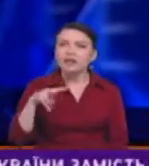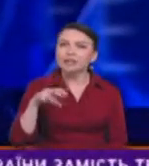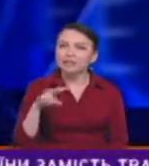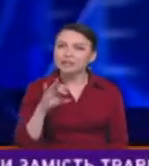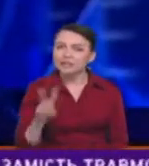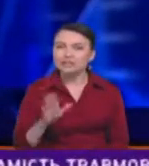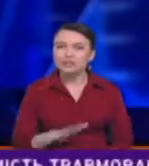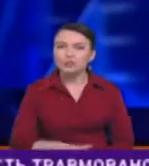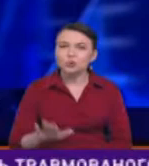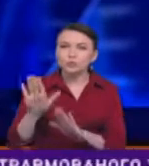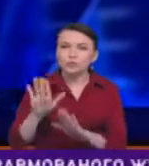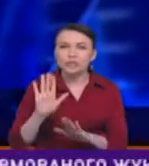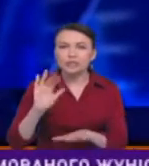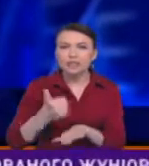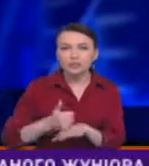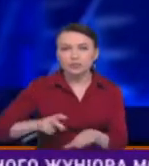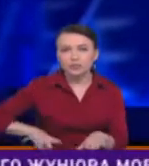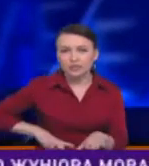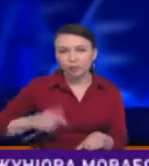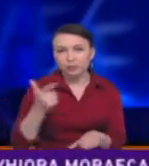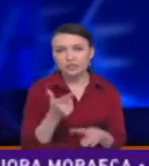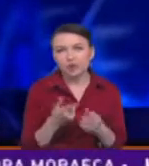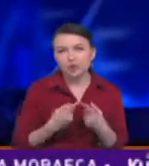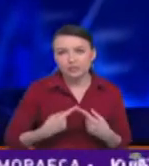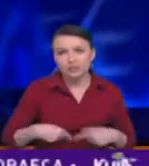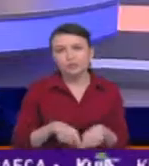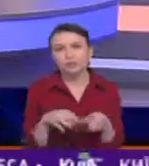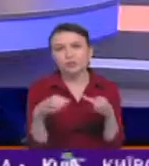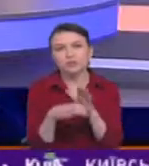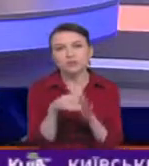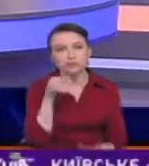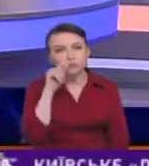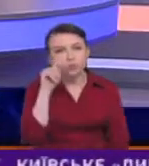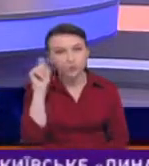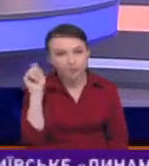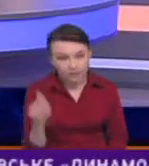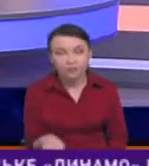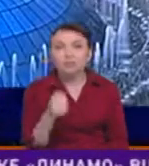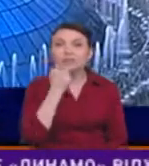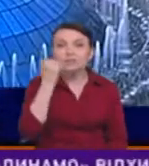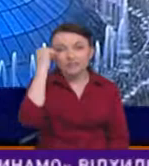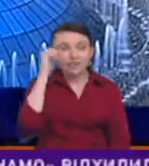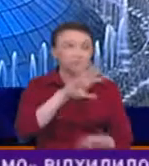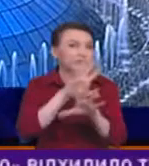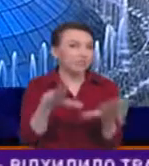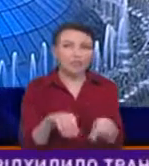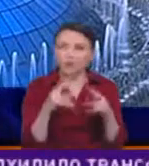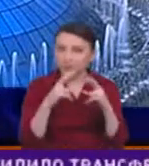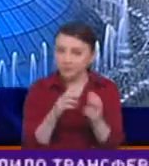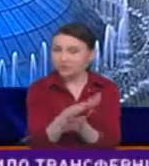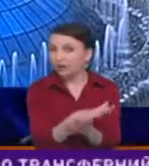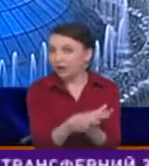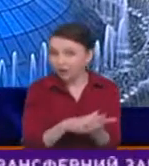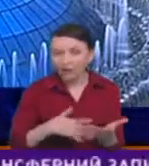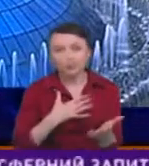генерального директора, керівник програм Всеукраїнського громадської організації «Комітет виборців України». Дякую, пані Наталя, вам. Дякую. Все, ми розібралися. Ідемо далі